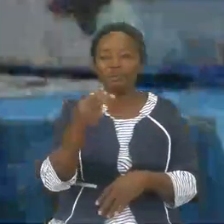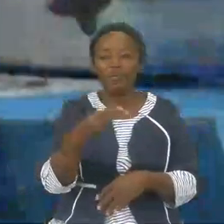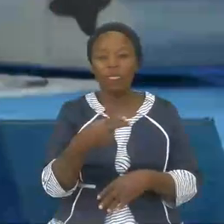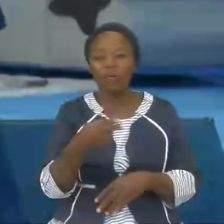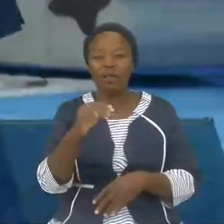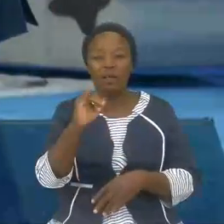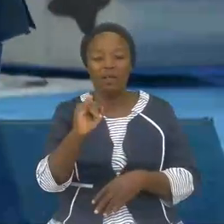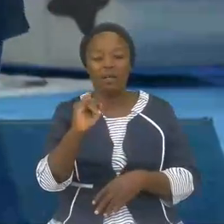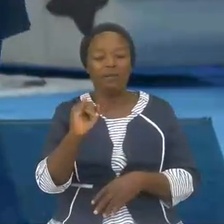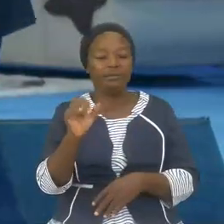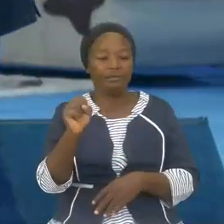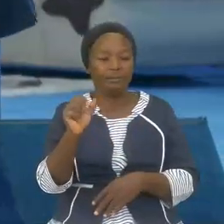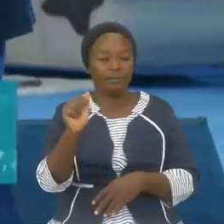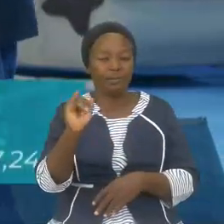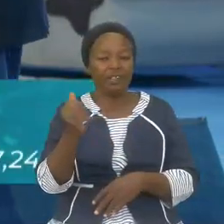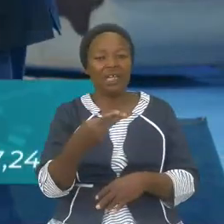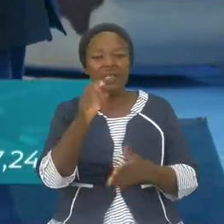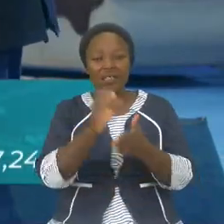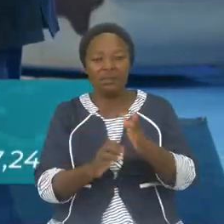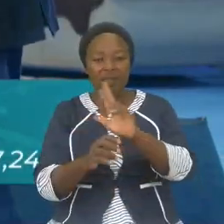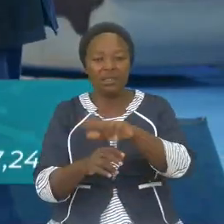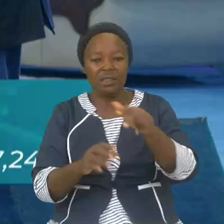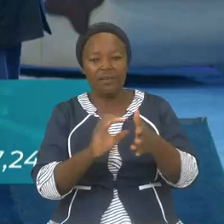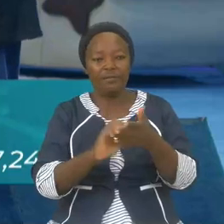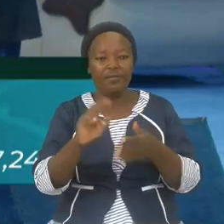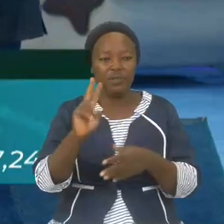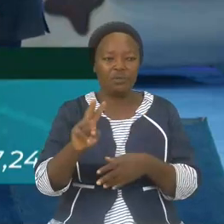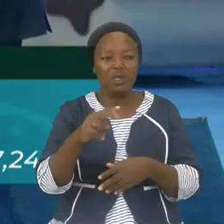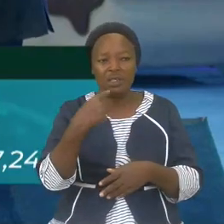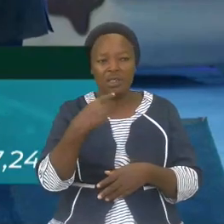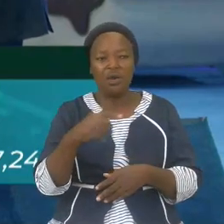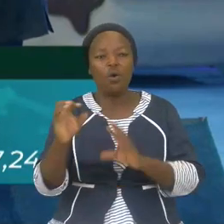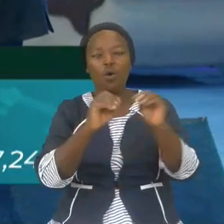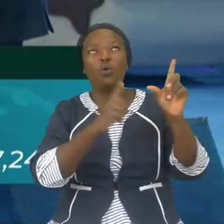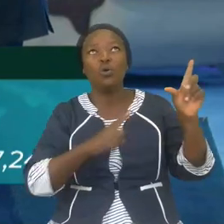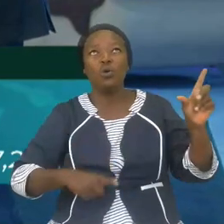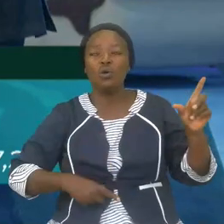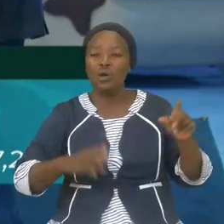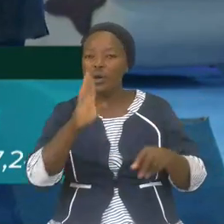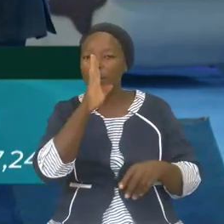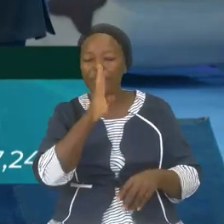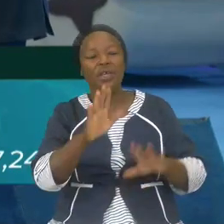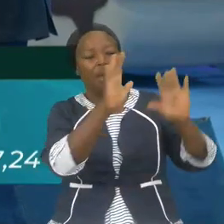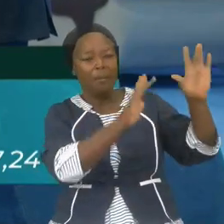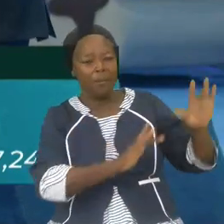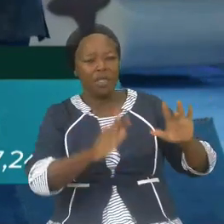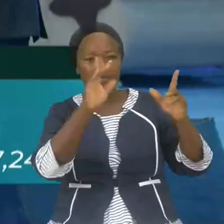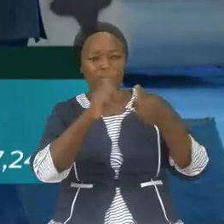33, Ésaïe chapitre 33, 2.